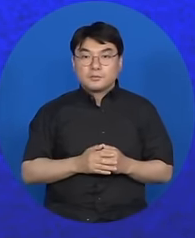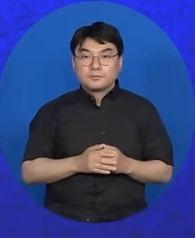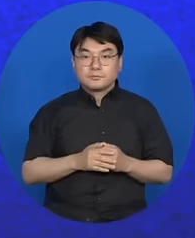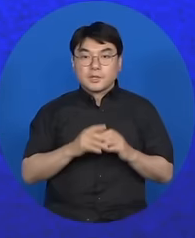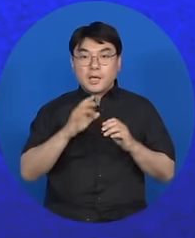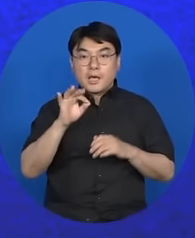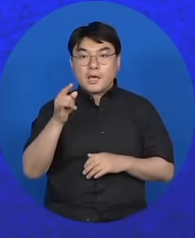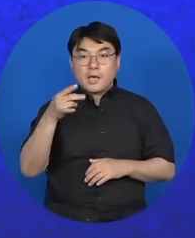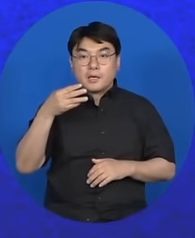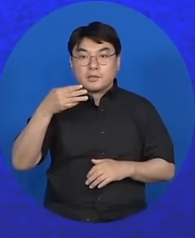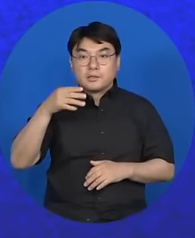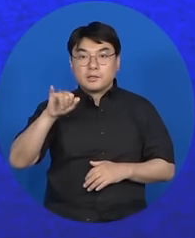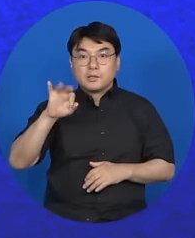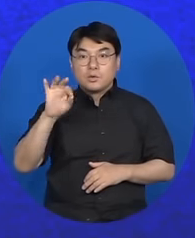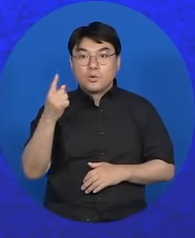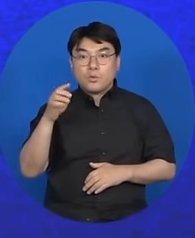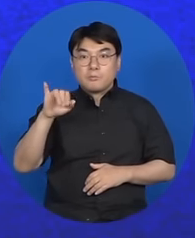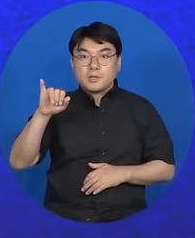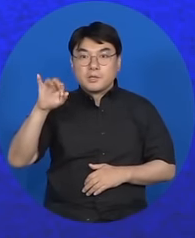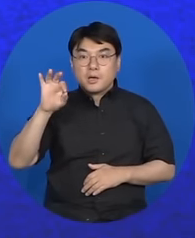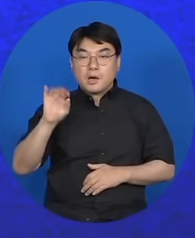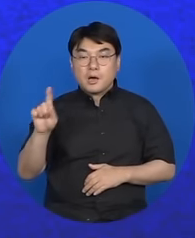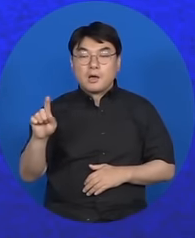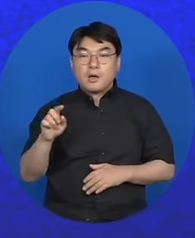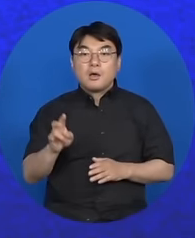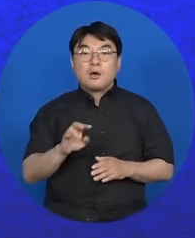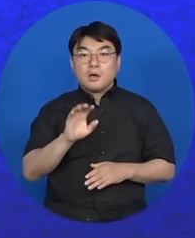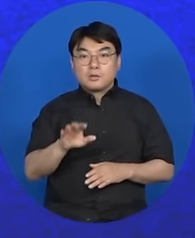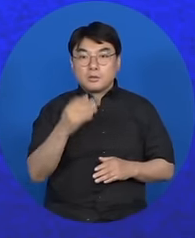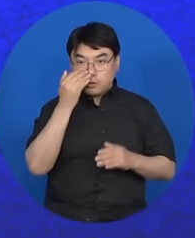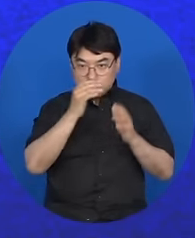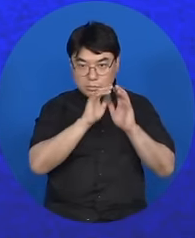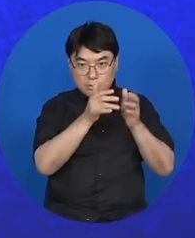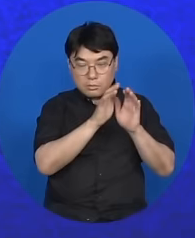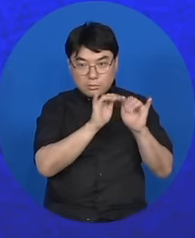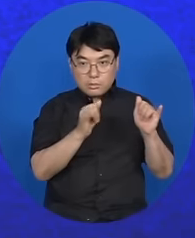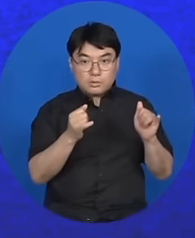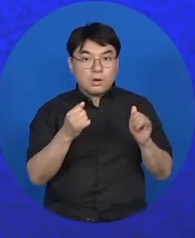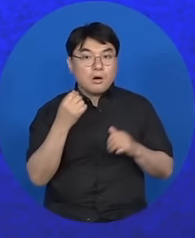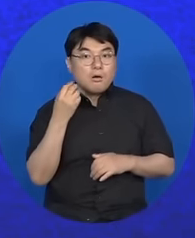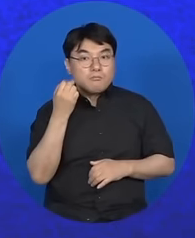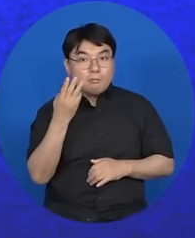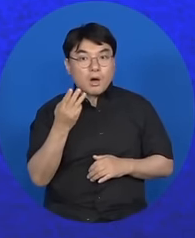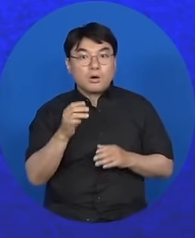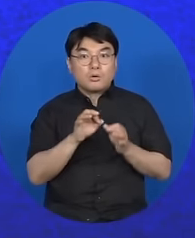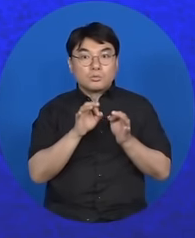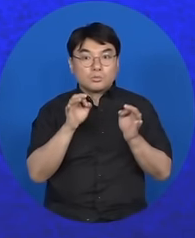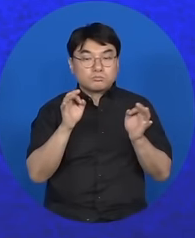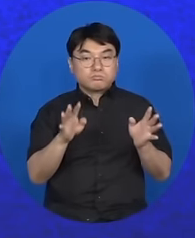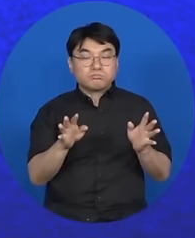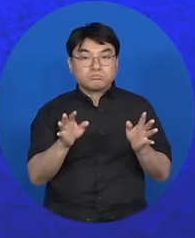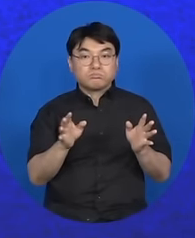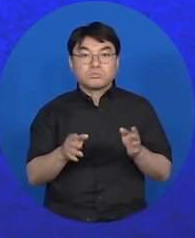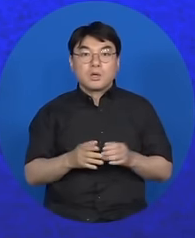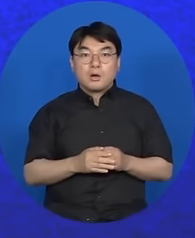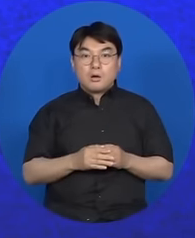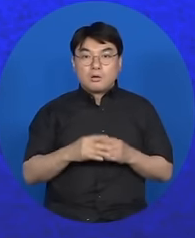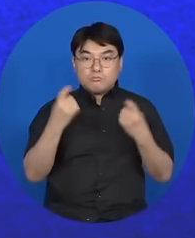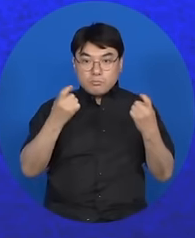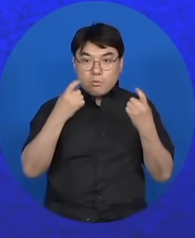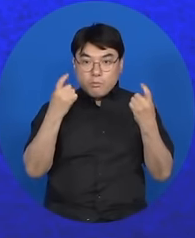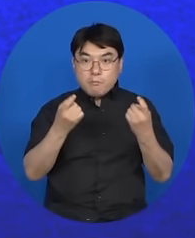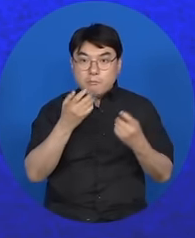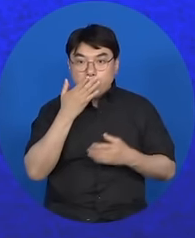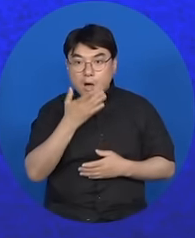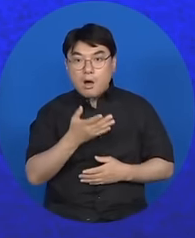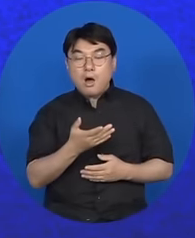이상은 걸린 먼 여정을 그는 오게 된 것이죠. 그리고 그 먼 여정을 할 수 있는 권력과 할